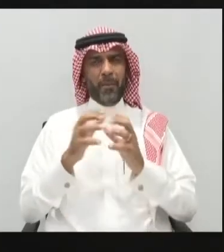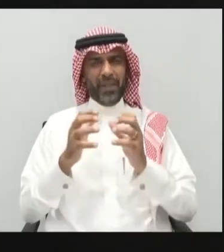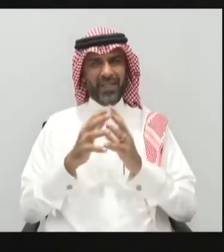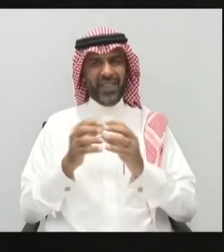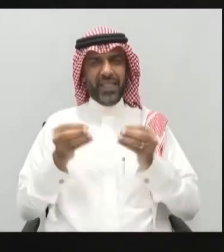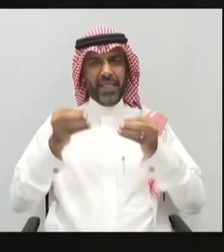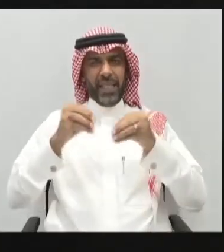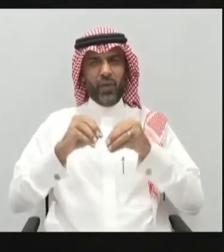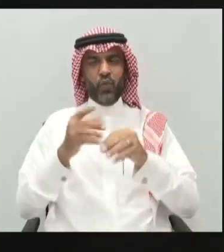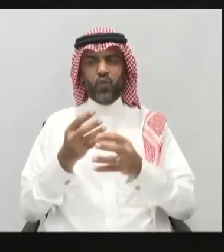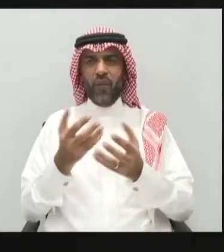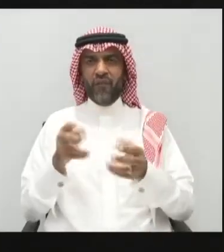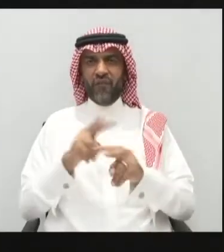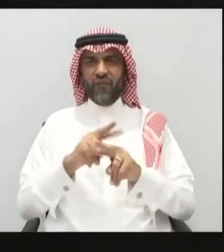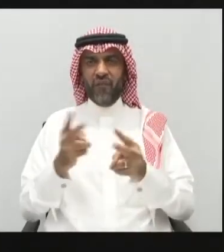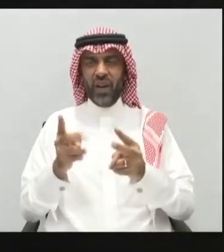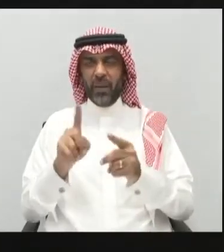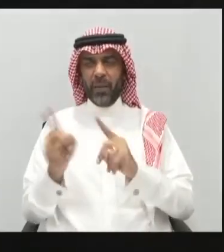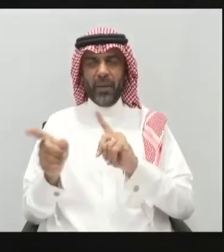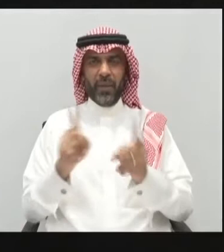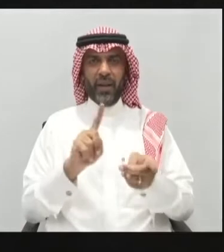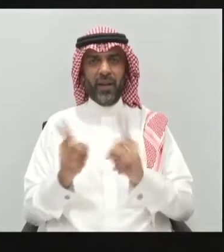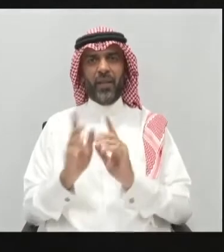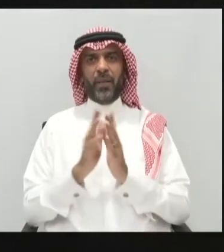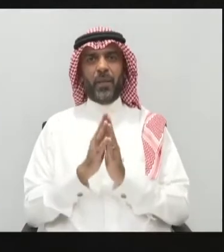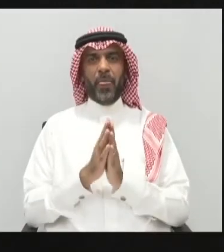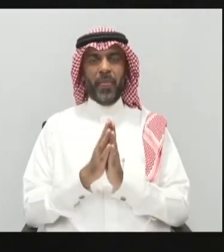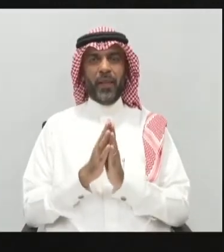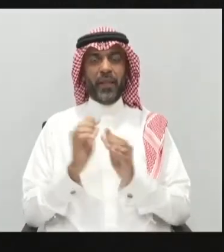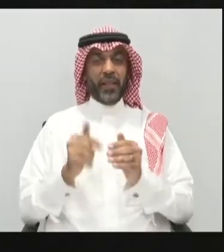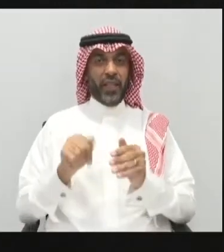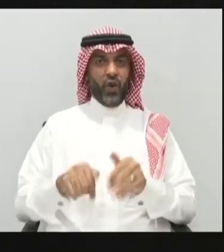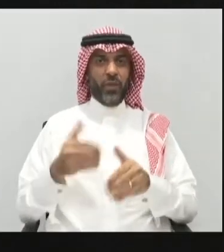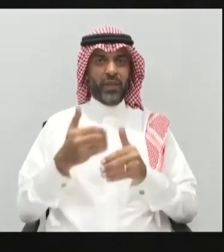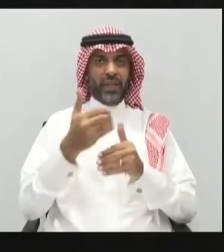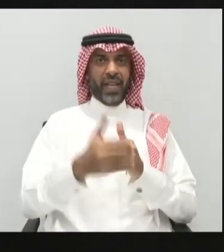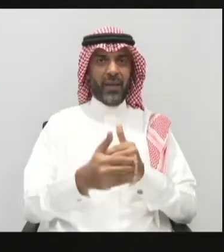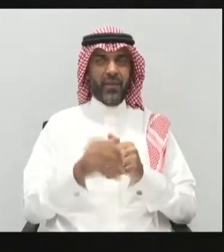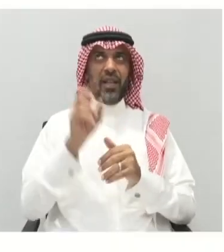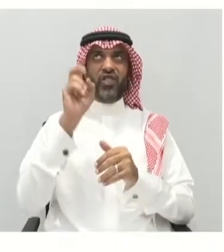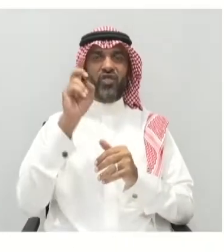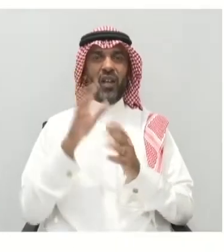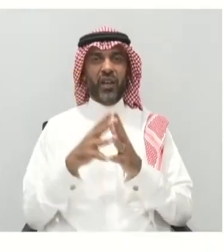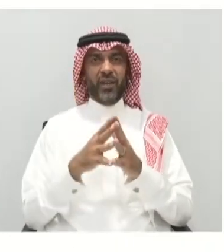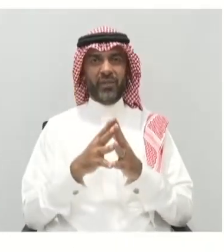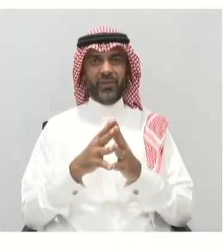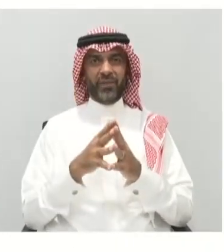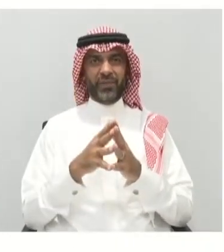ما هو الفرق بين الحجاج القديم والحجاج الجديد نستكمل اليوم باذن الله تعالى